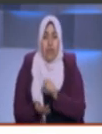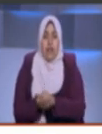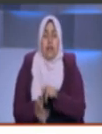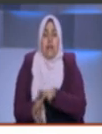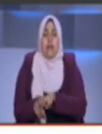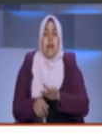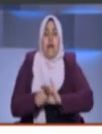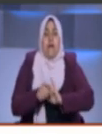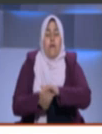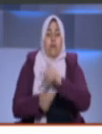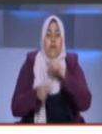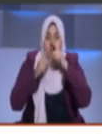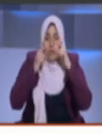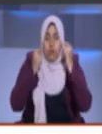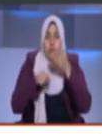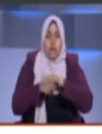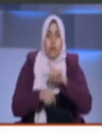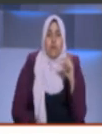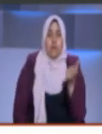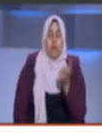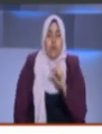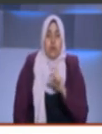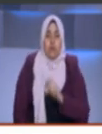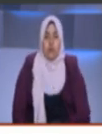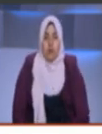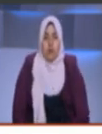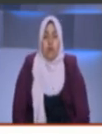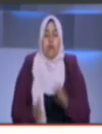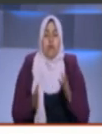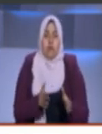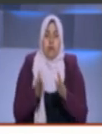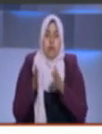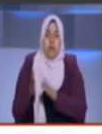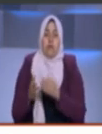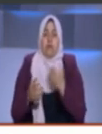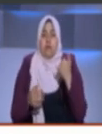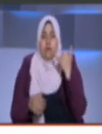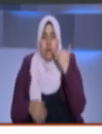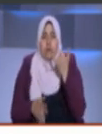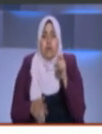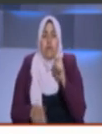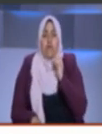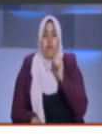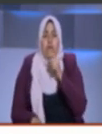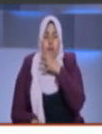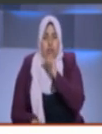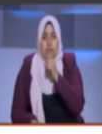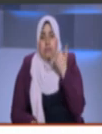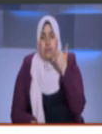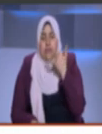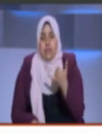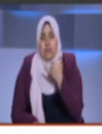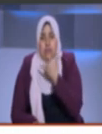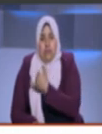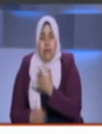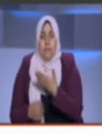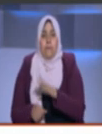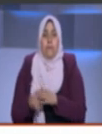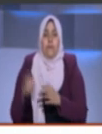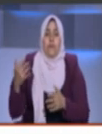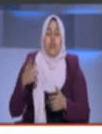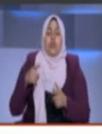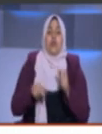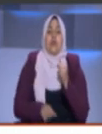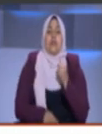في المواصلات العامه. نعم. طيب أعود مرة أخرى إلى فرنسا ومارسيليا والزميل خالد